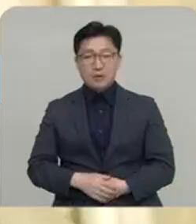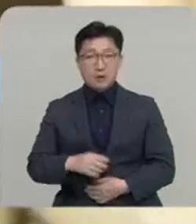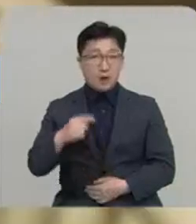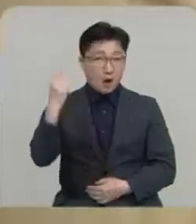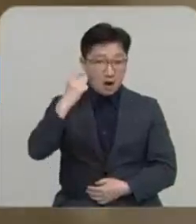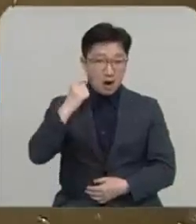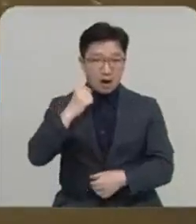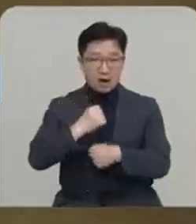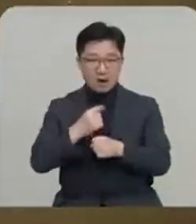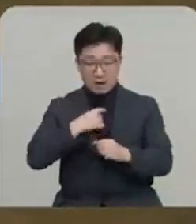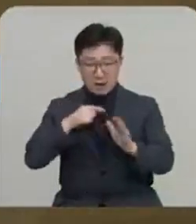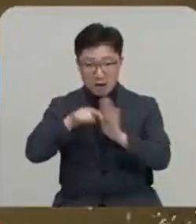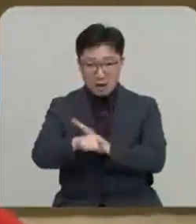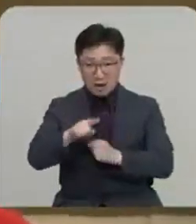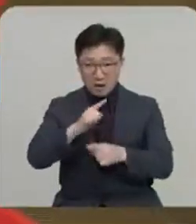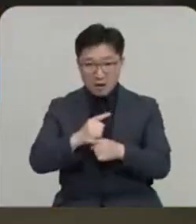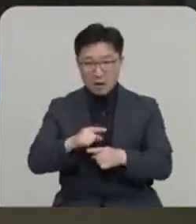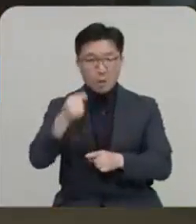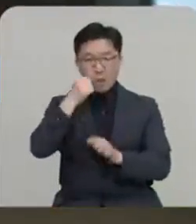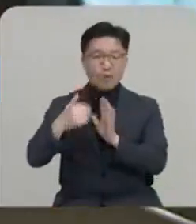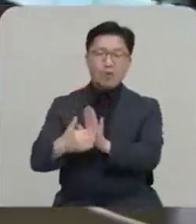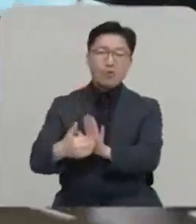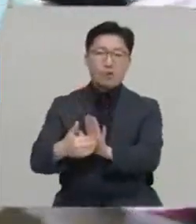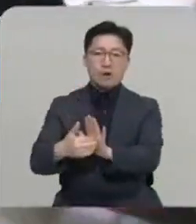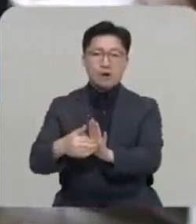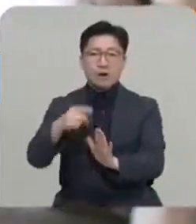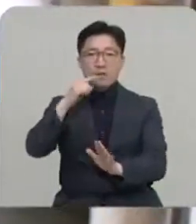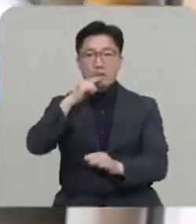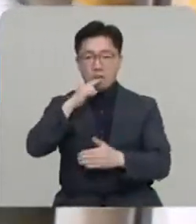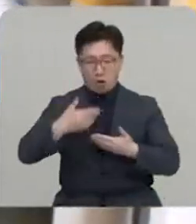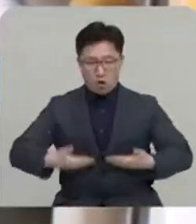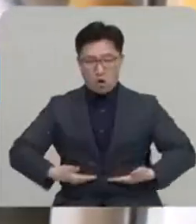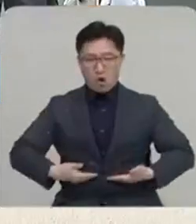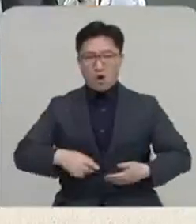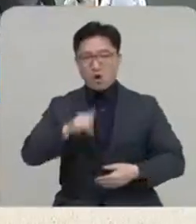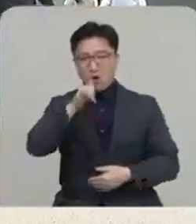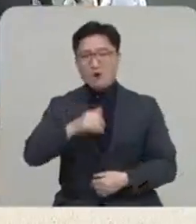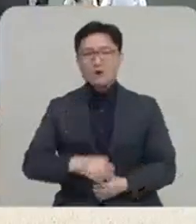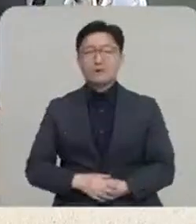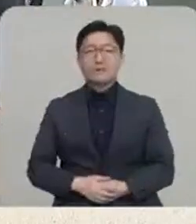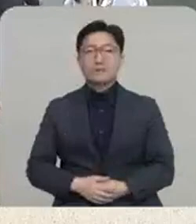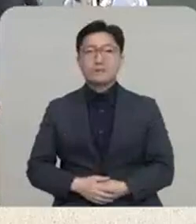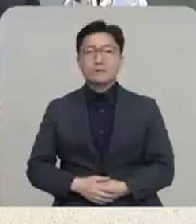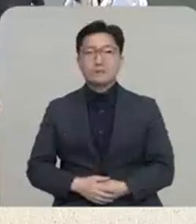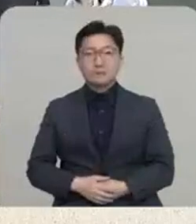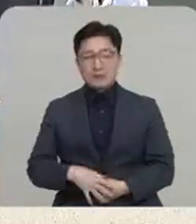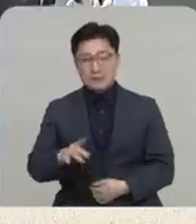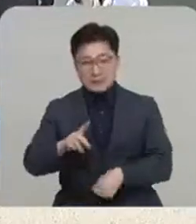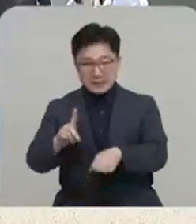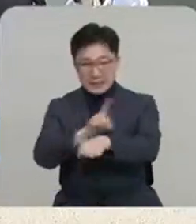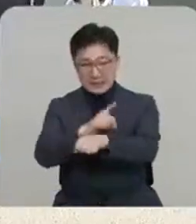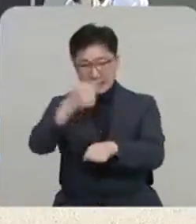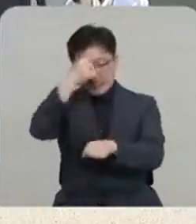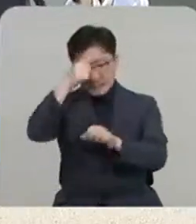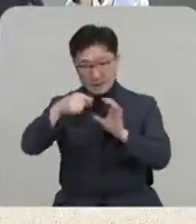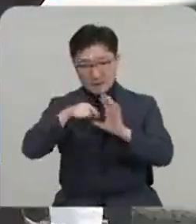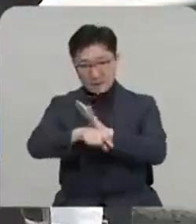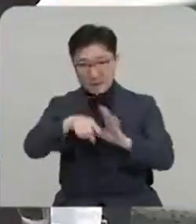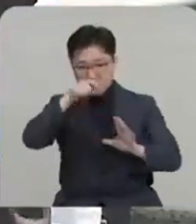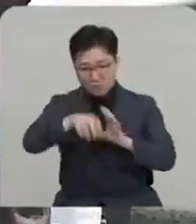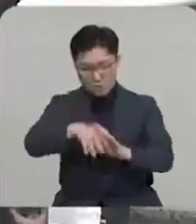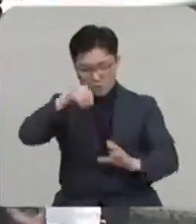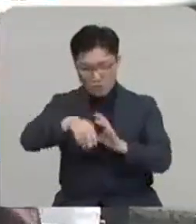연락받고 내가 강의 나가다 가니까 못 들어간다. 1m는 허리에 넘는다 지금. 디지털 기술을 활용한 배수 펌프와